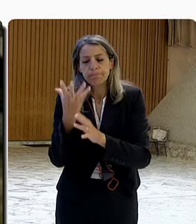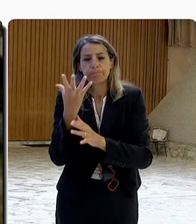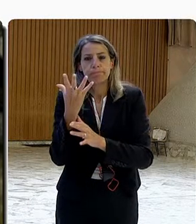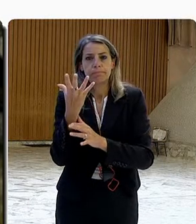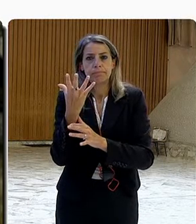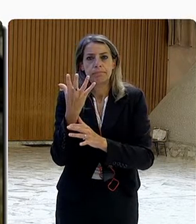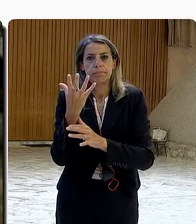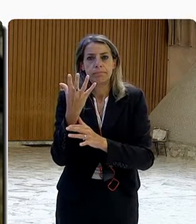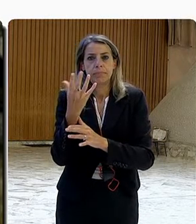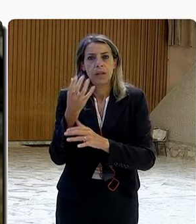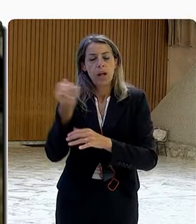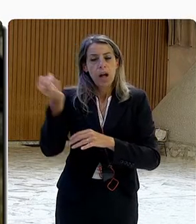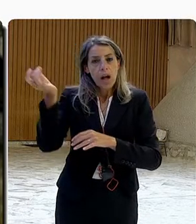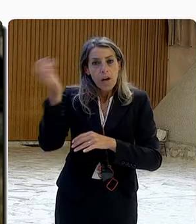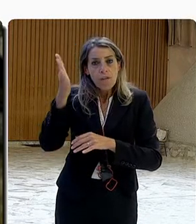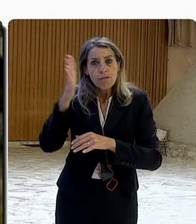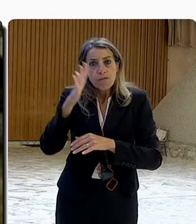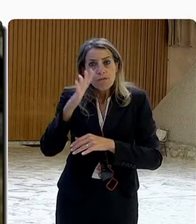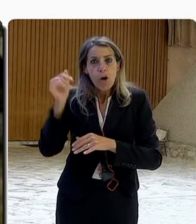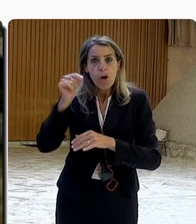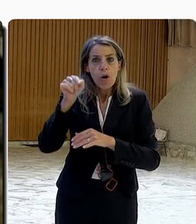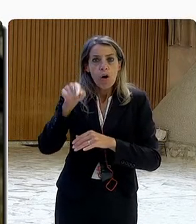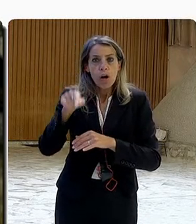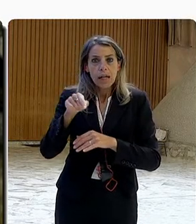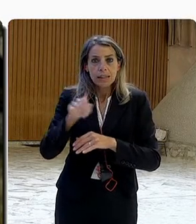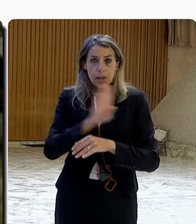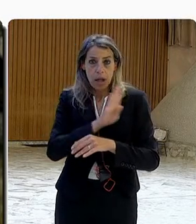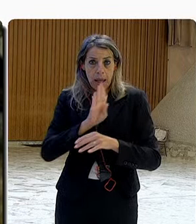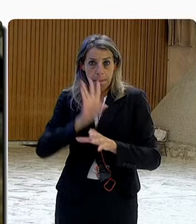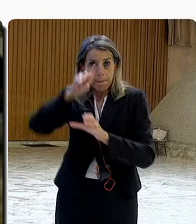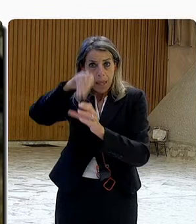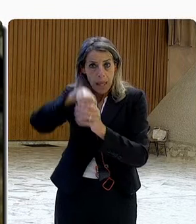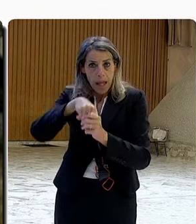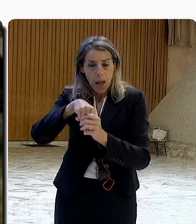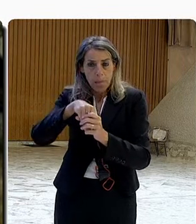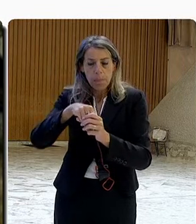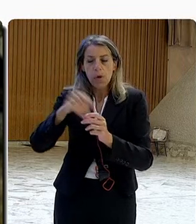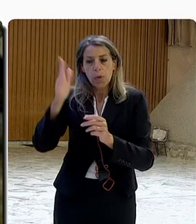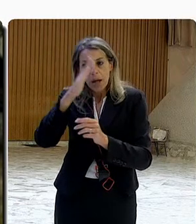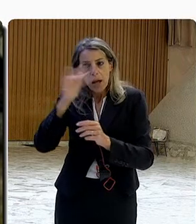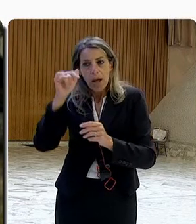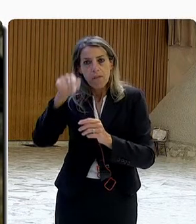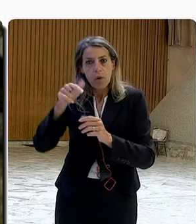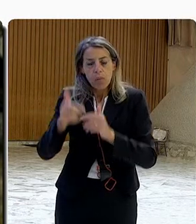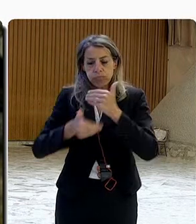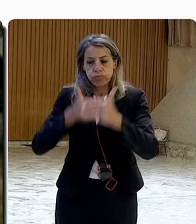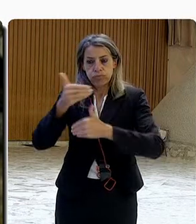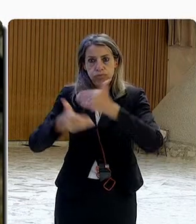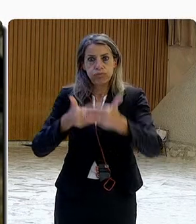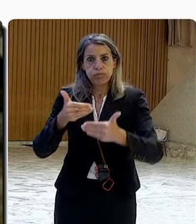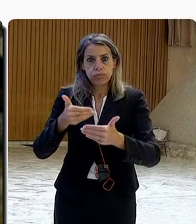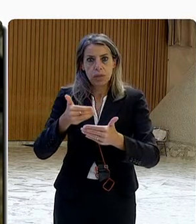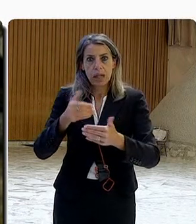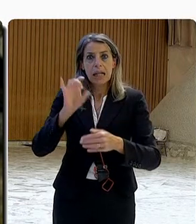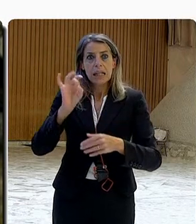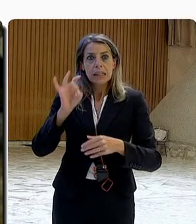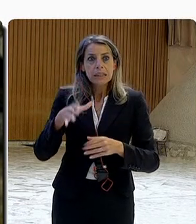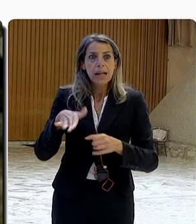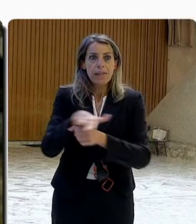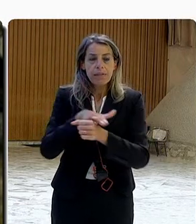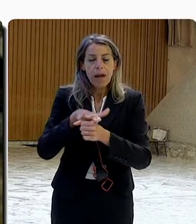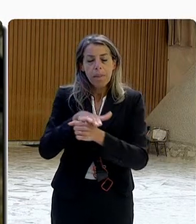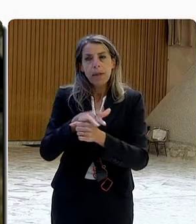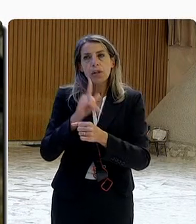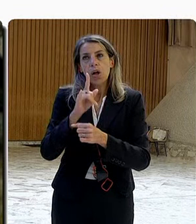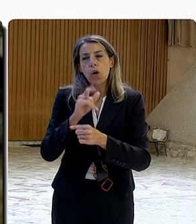crescere la vocazione di ogni membro della famiglia, se riesce a mettere